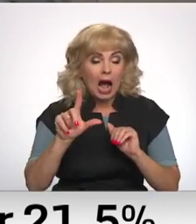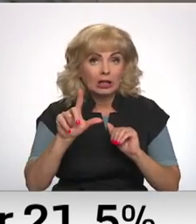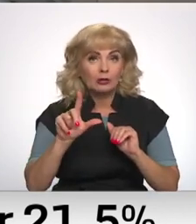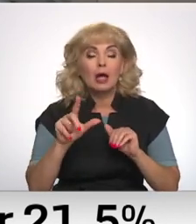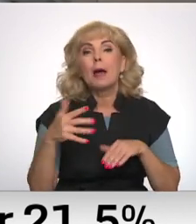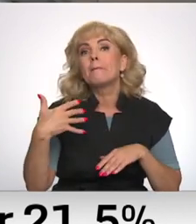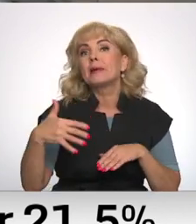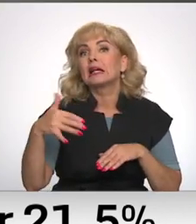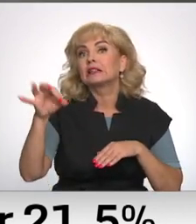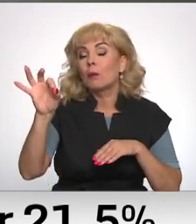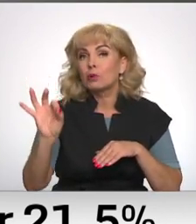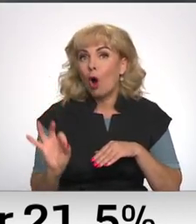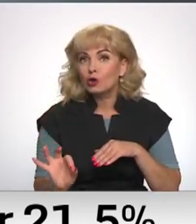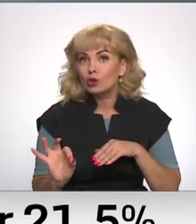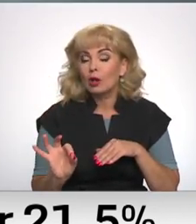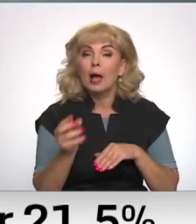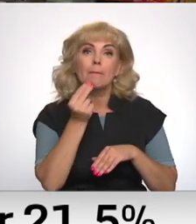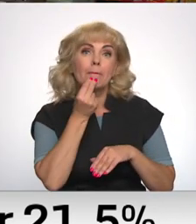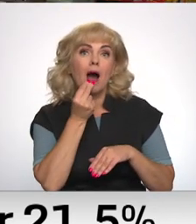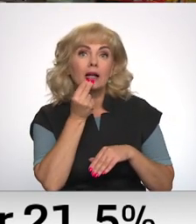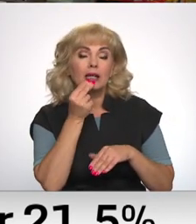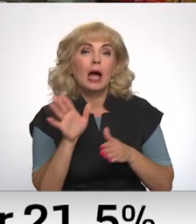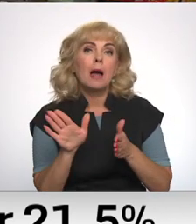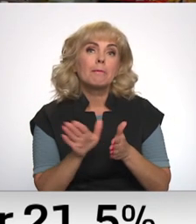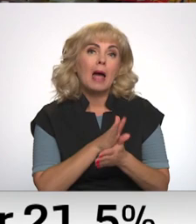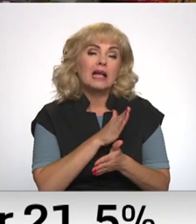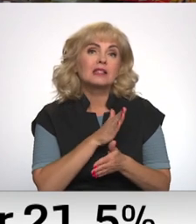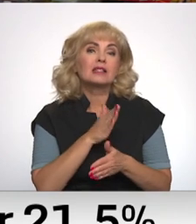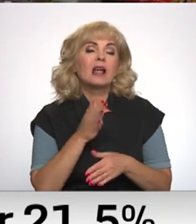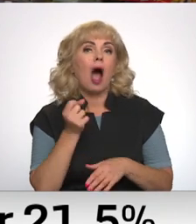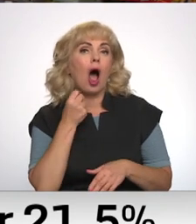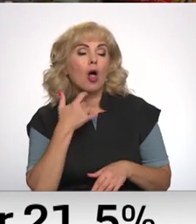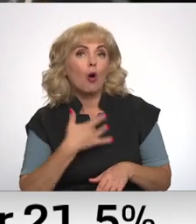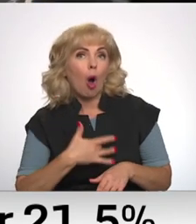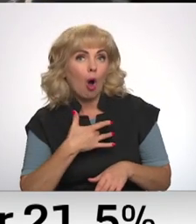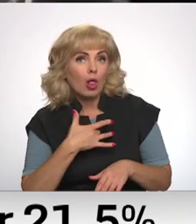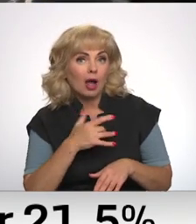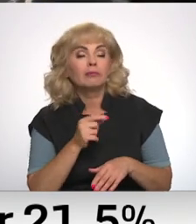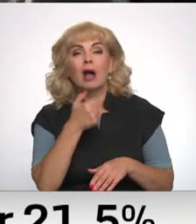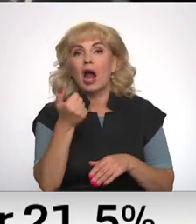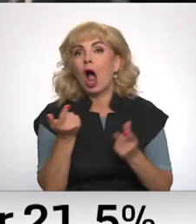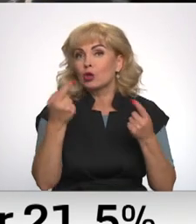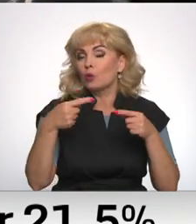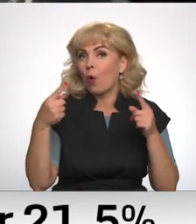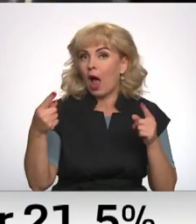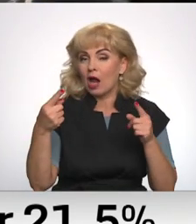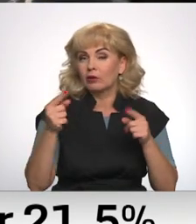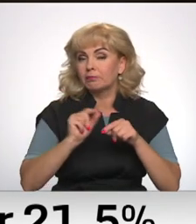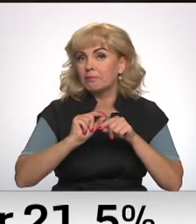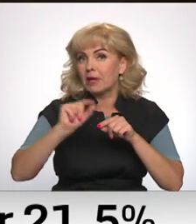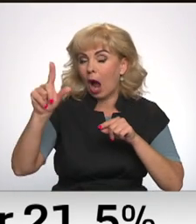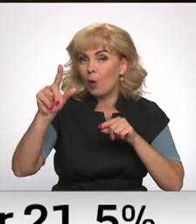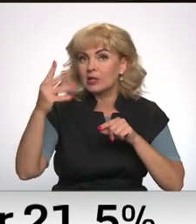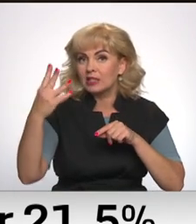par 50%, bet pārtikas un bezalkoholisko dzērienu grupā cenas gada laikā kāpušas gandrīz par ceturdaļu.